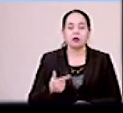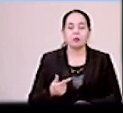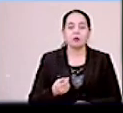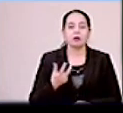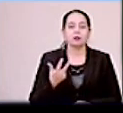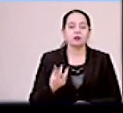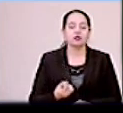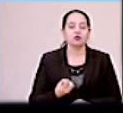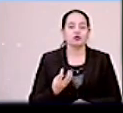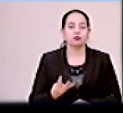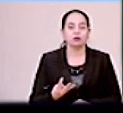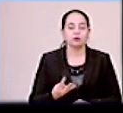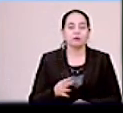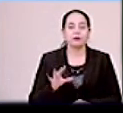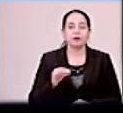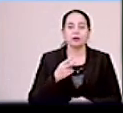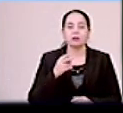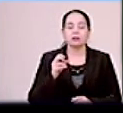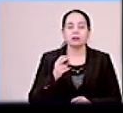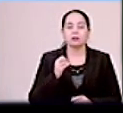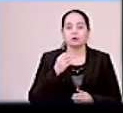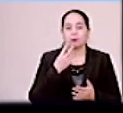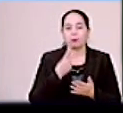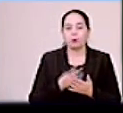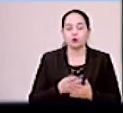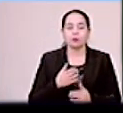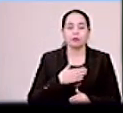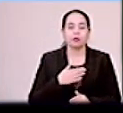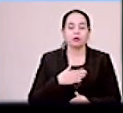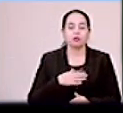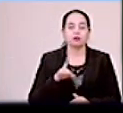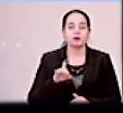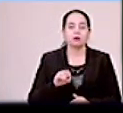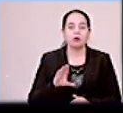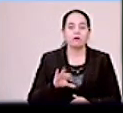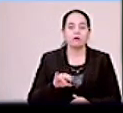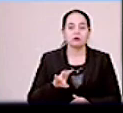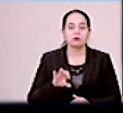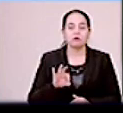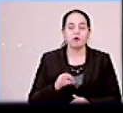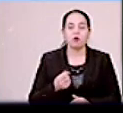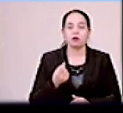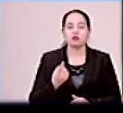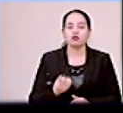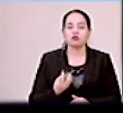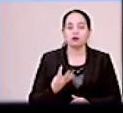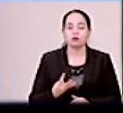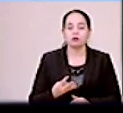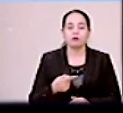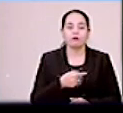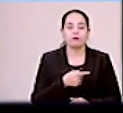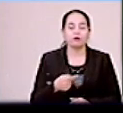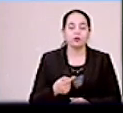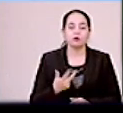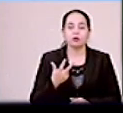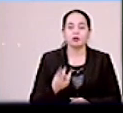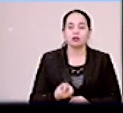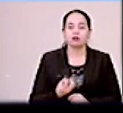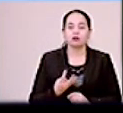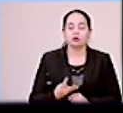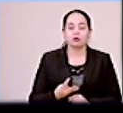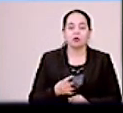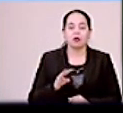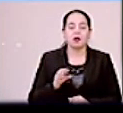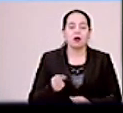3 четырнадцатых и смотрим на наше равенство. 11 четырнадцатых вычтем 3